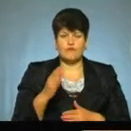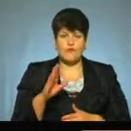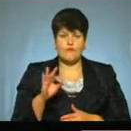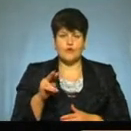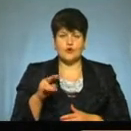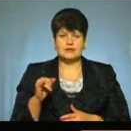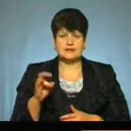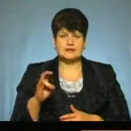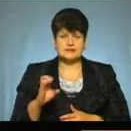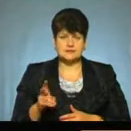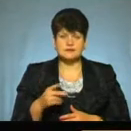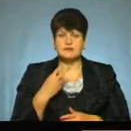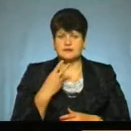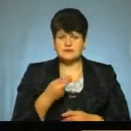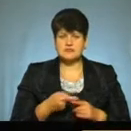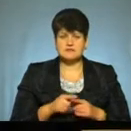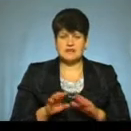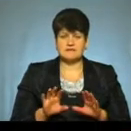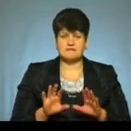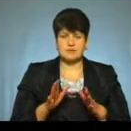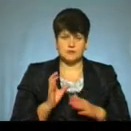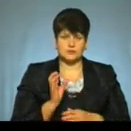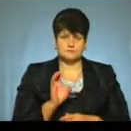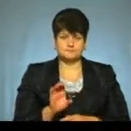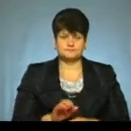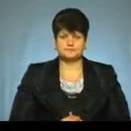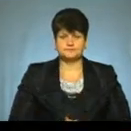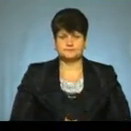зараз переглянути цей випадок у сюжеті.